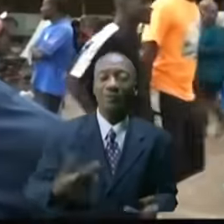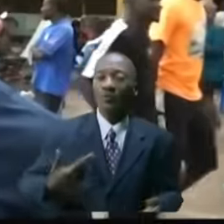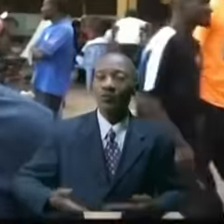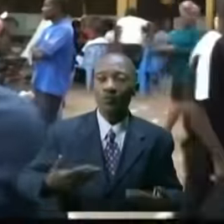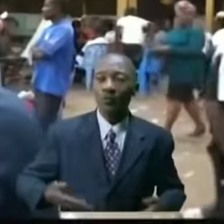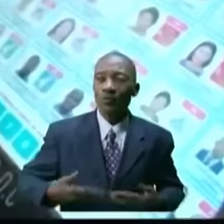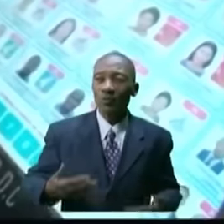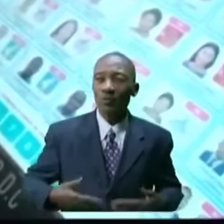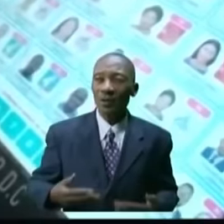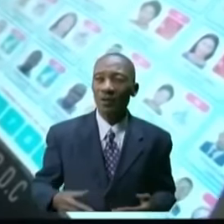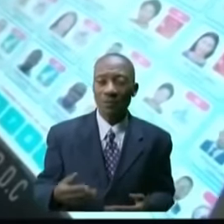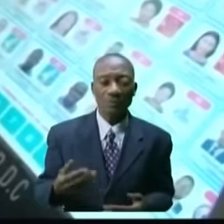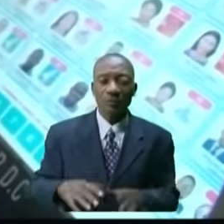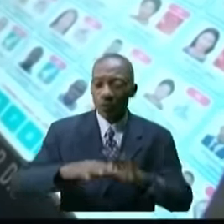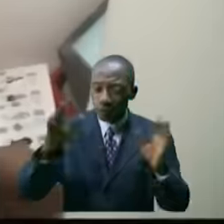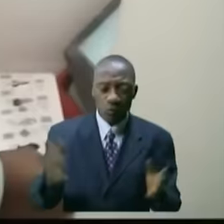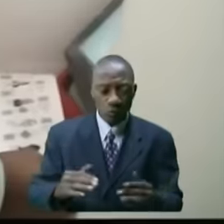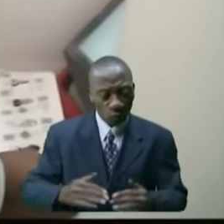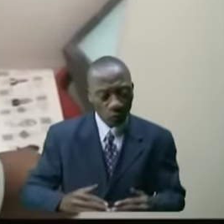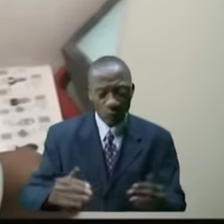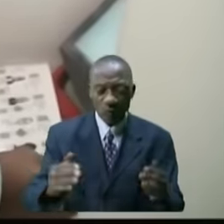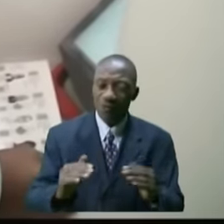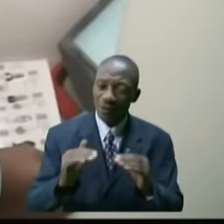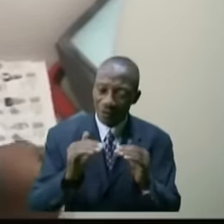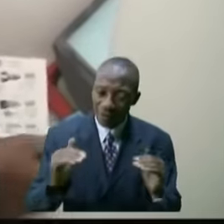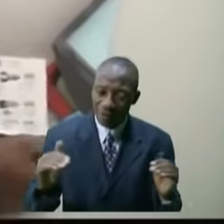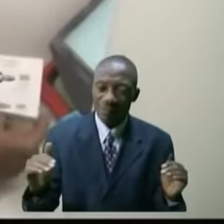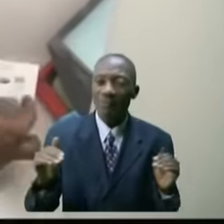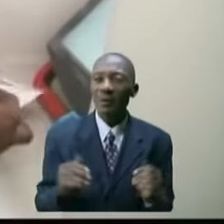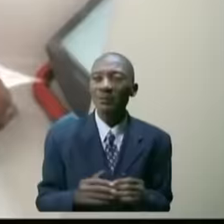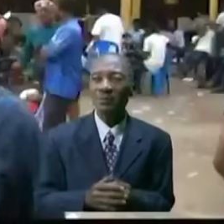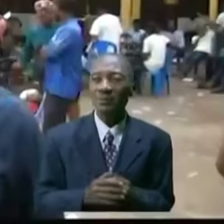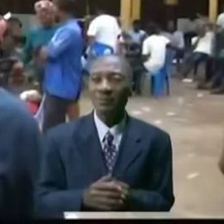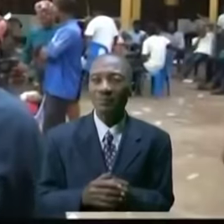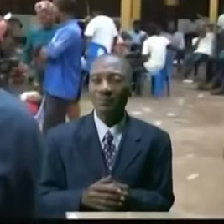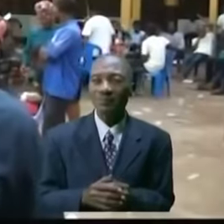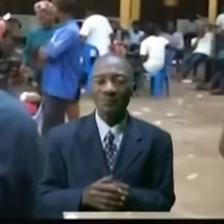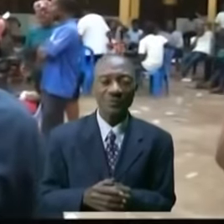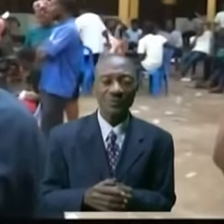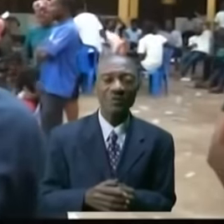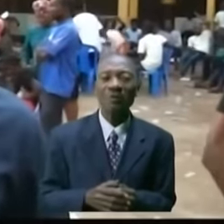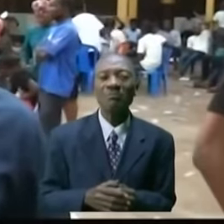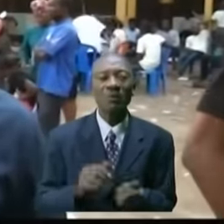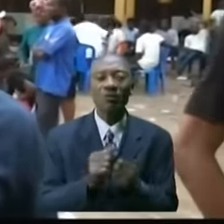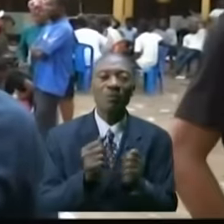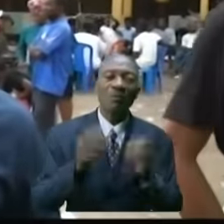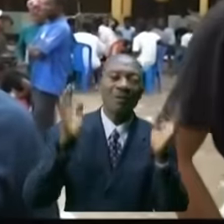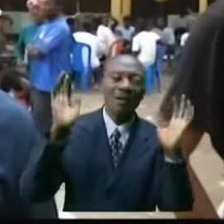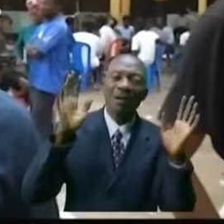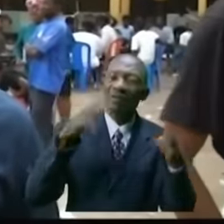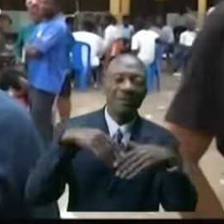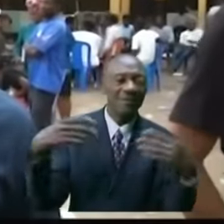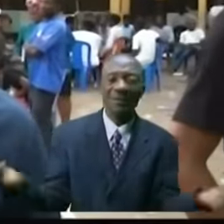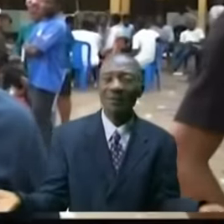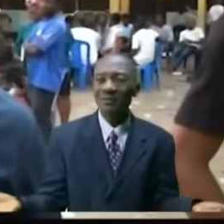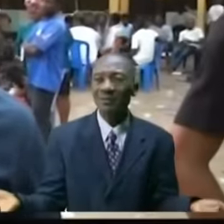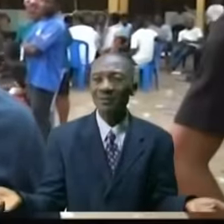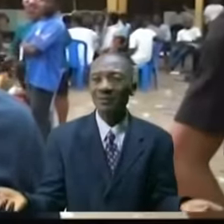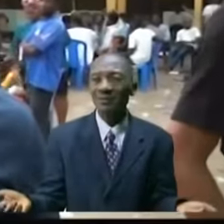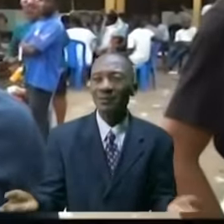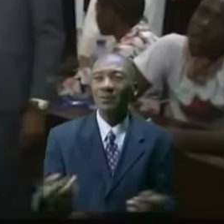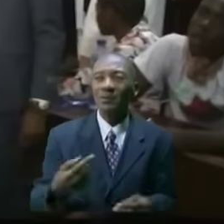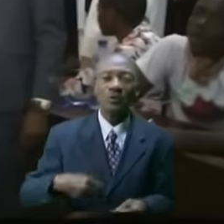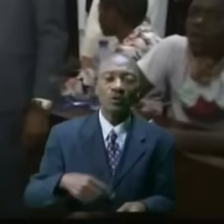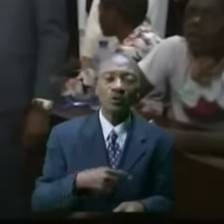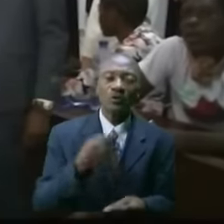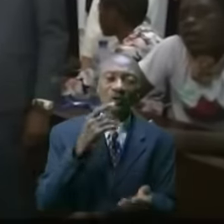ça s'est passé dans les bonnes conditions. Et rien n'a été signalé comme incident. Et voilà pourquoi nous remercions non